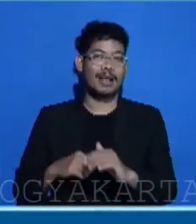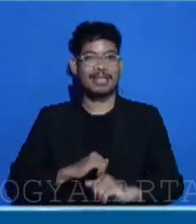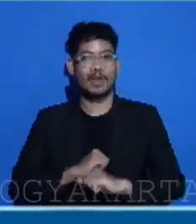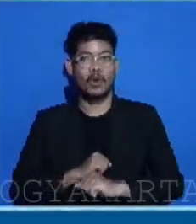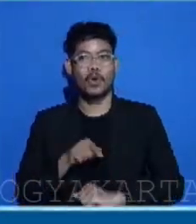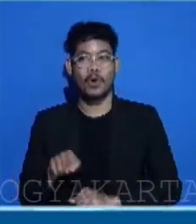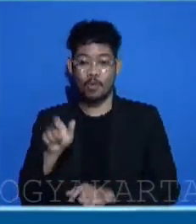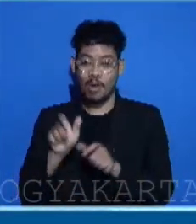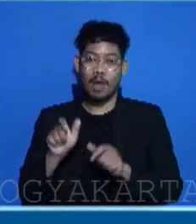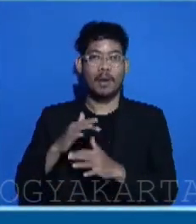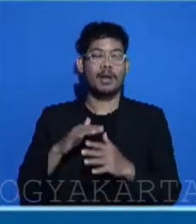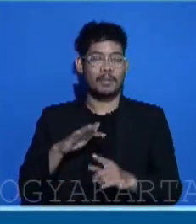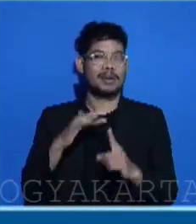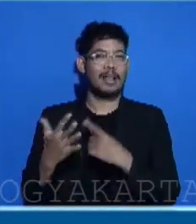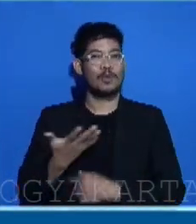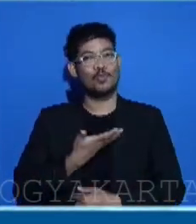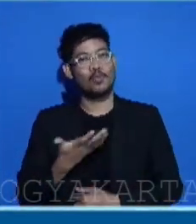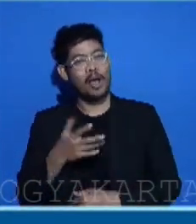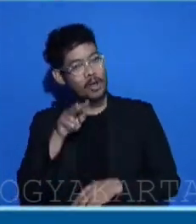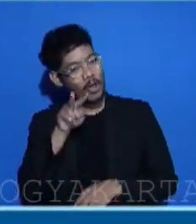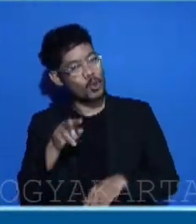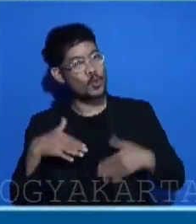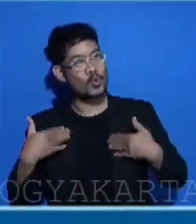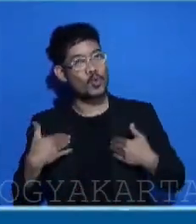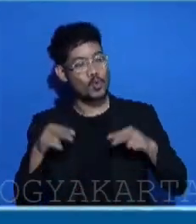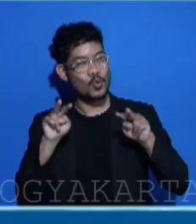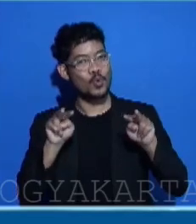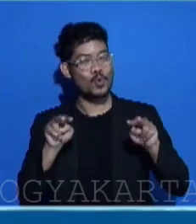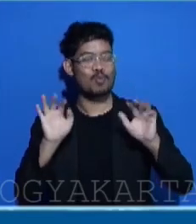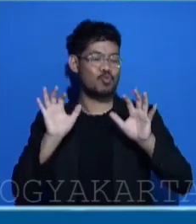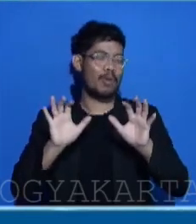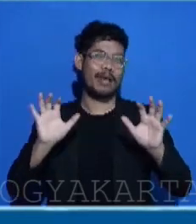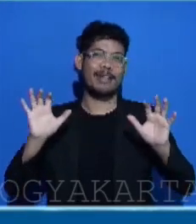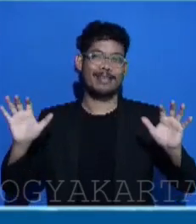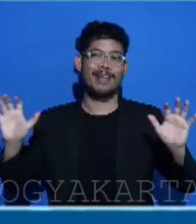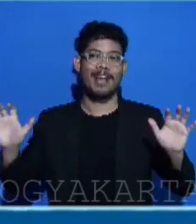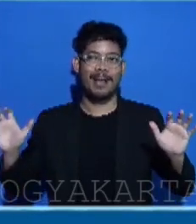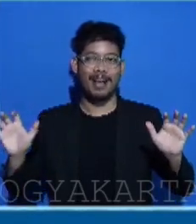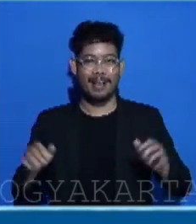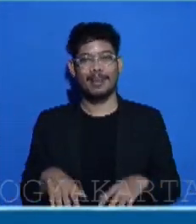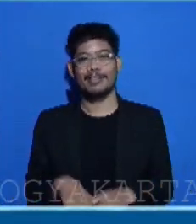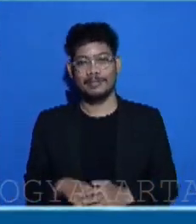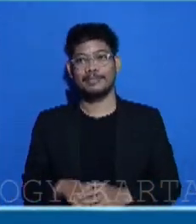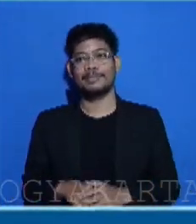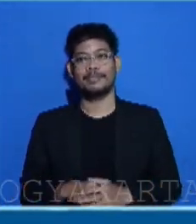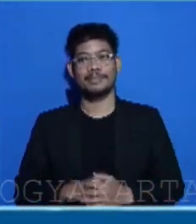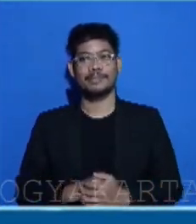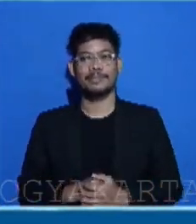masyarakat dan pemerintahan kaluran girirejo kanggesrono Mekar Raden sarto rumah